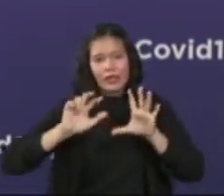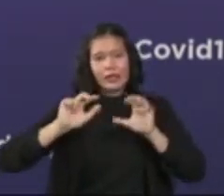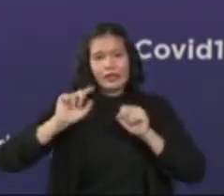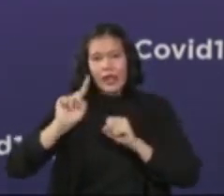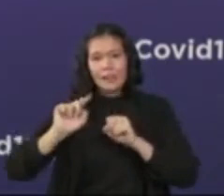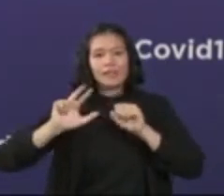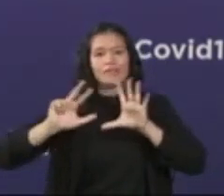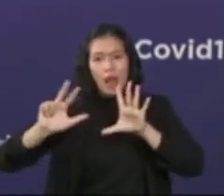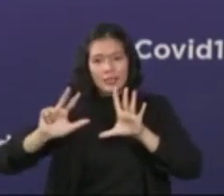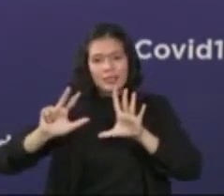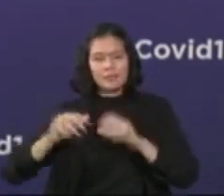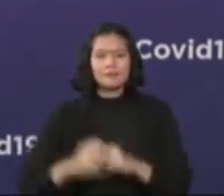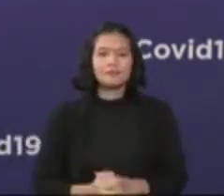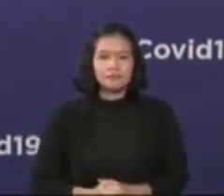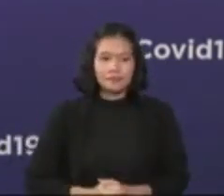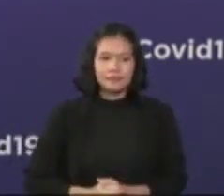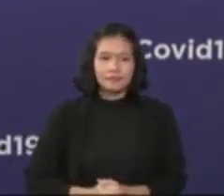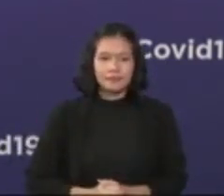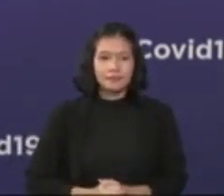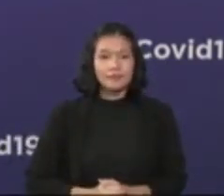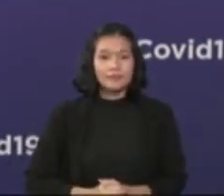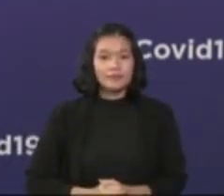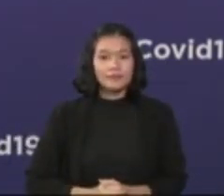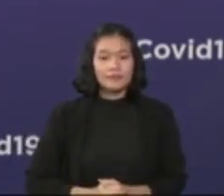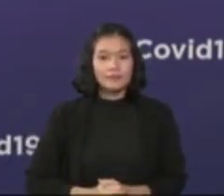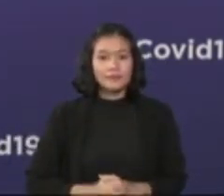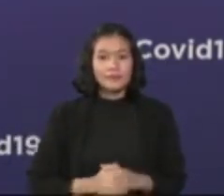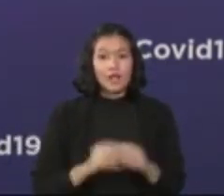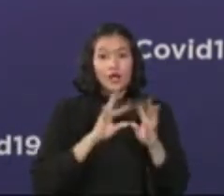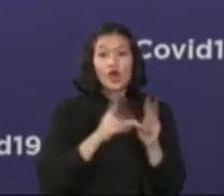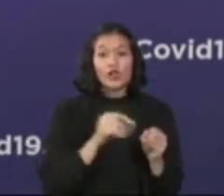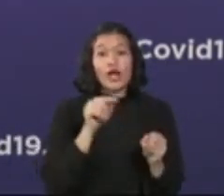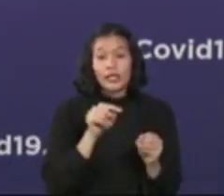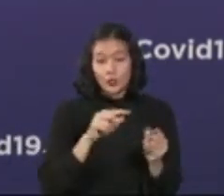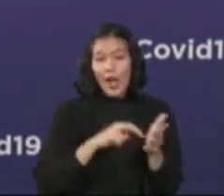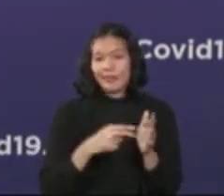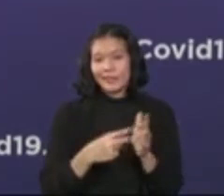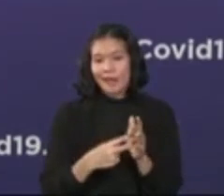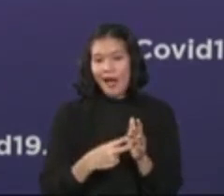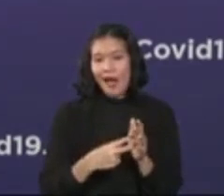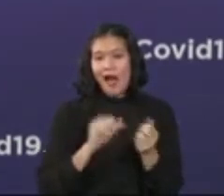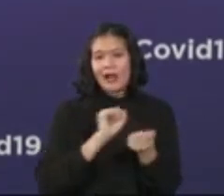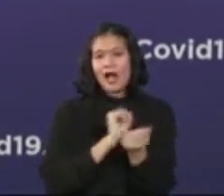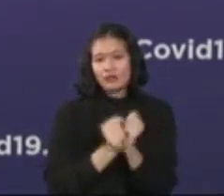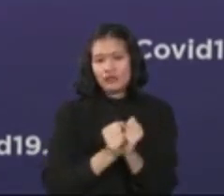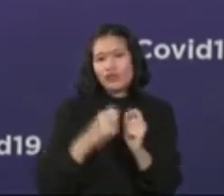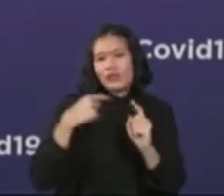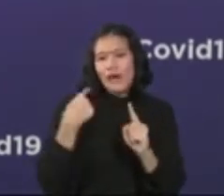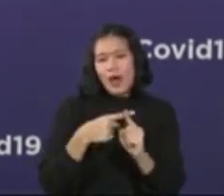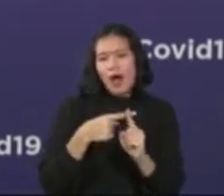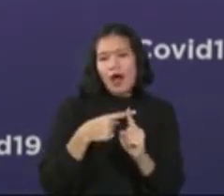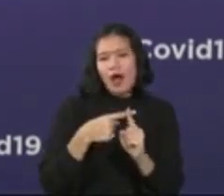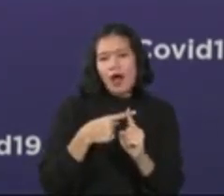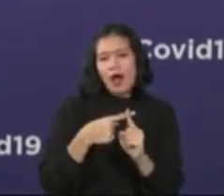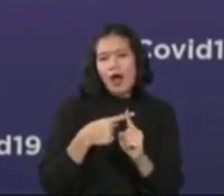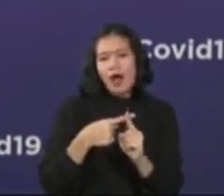446.918 spesimen. Ini memberikan tambahan kasus positif